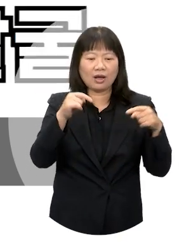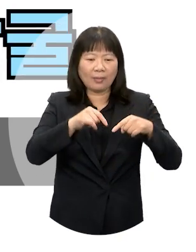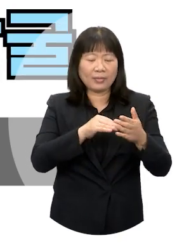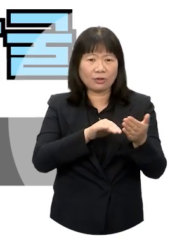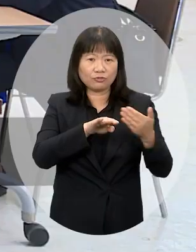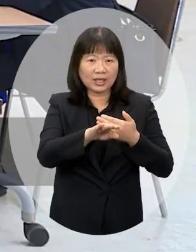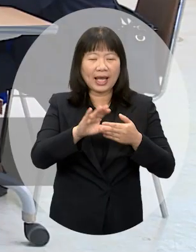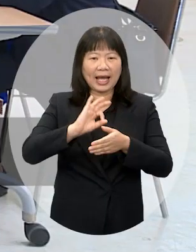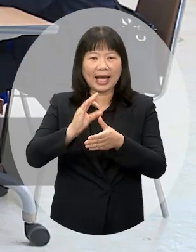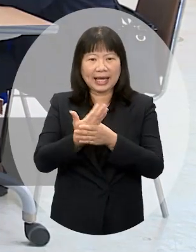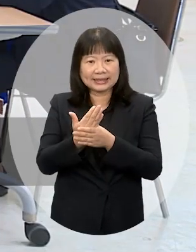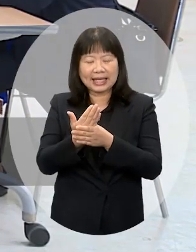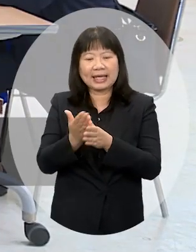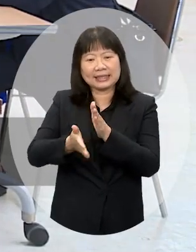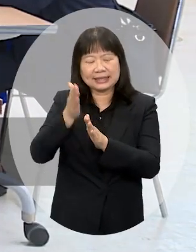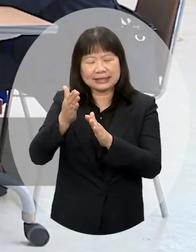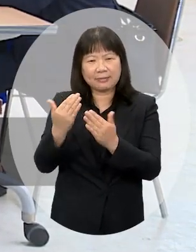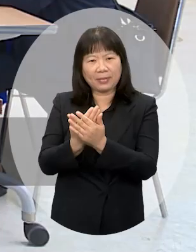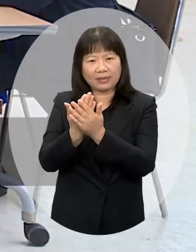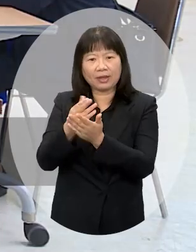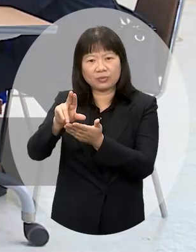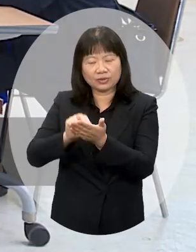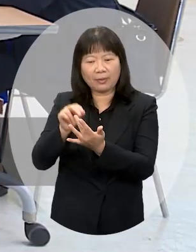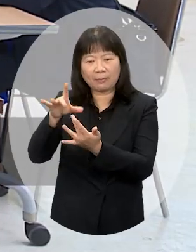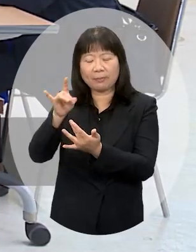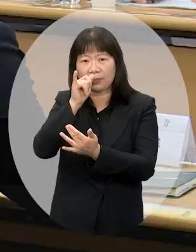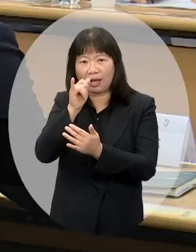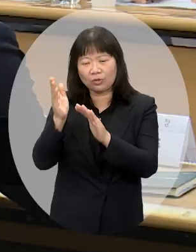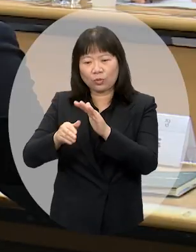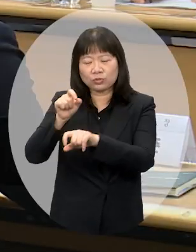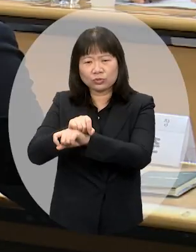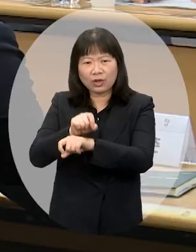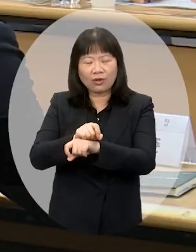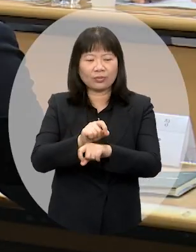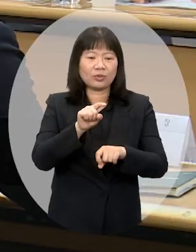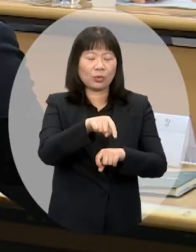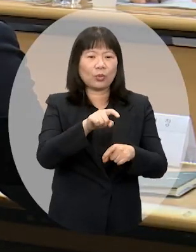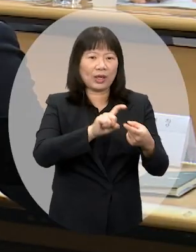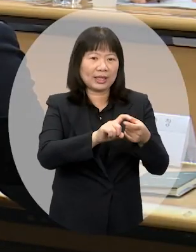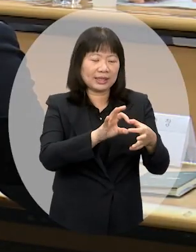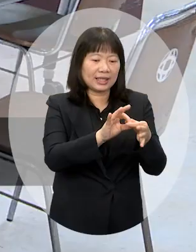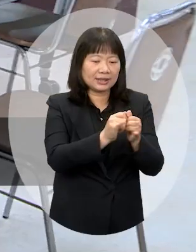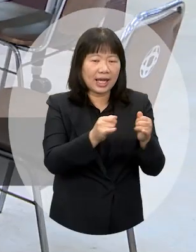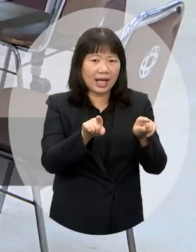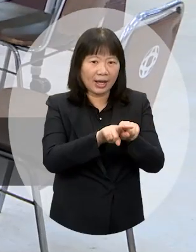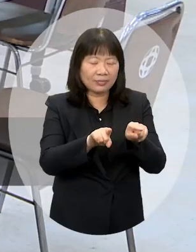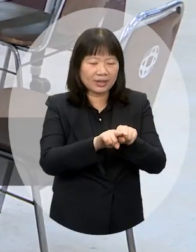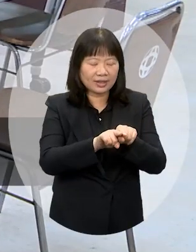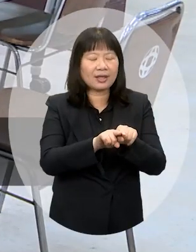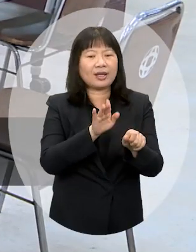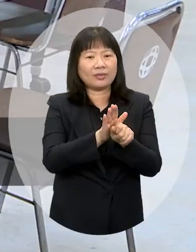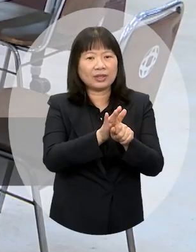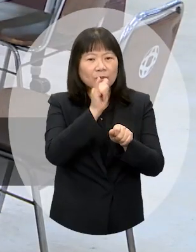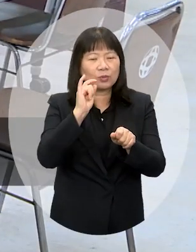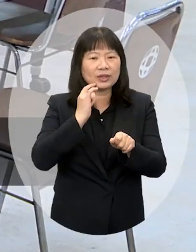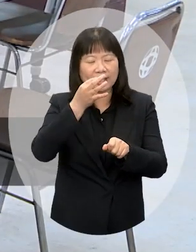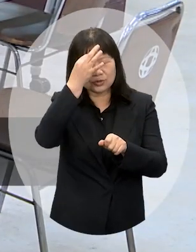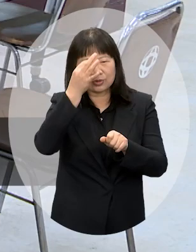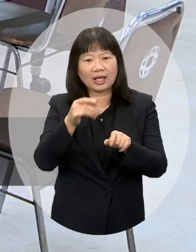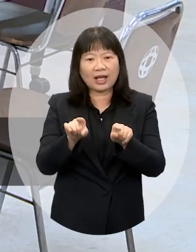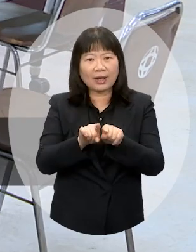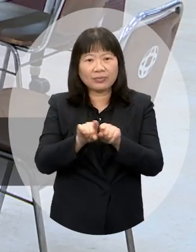발굴하게 되는데요. 문화도시팀과 실무자, 공무원이 함께 의제 실현 방안을 제시하고 이 예술가와의 협력을